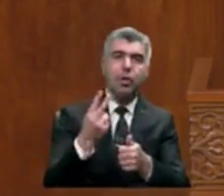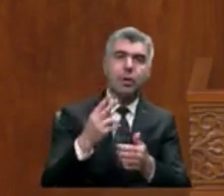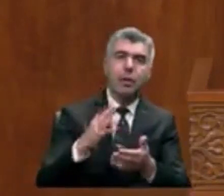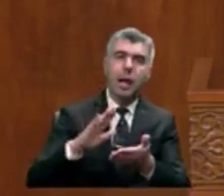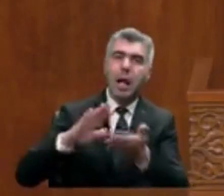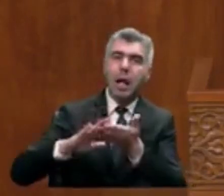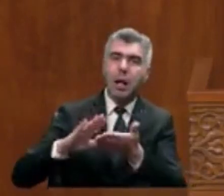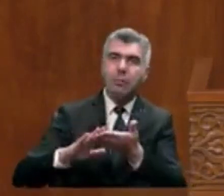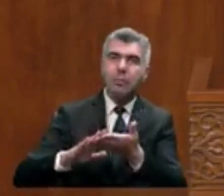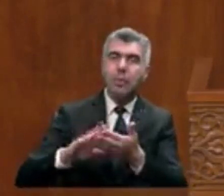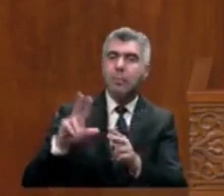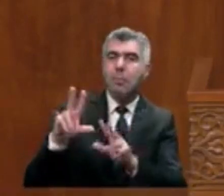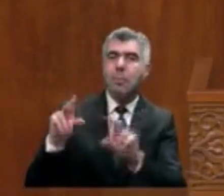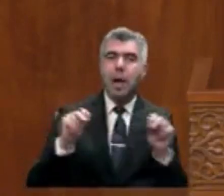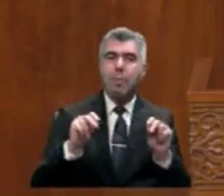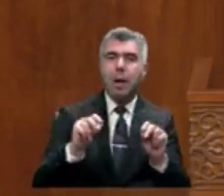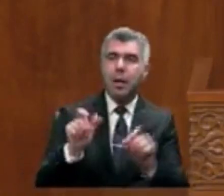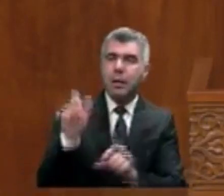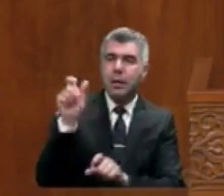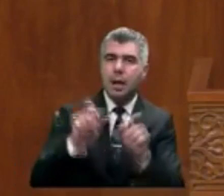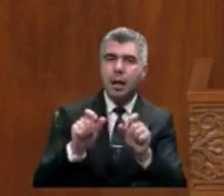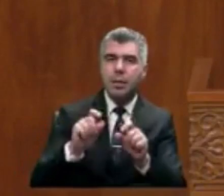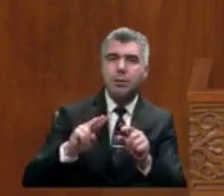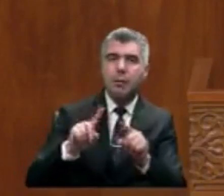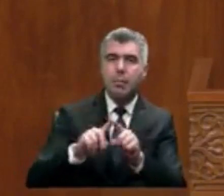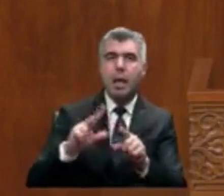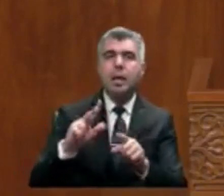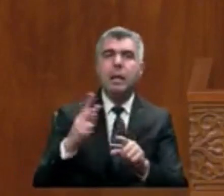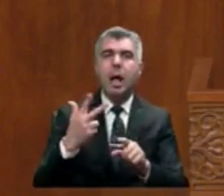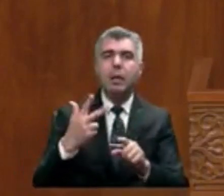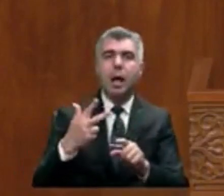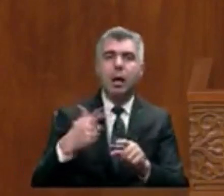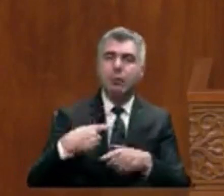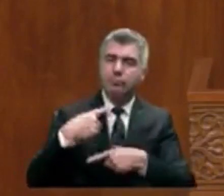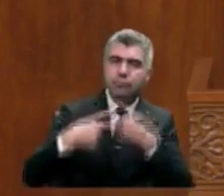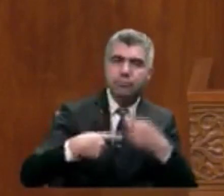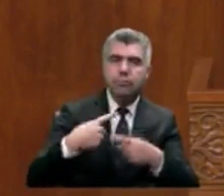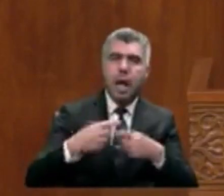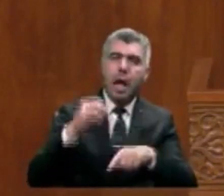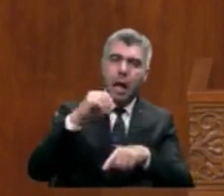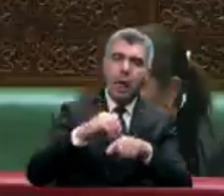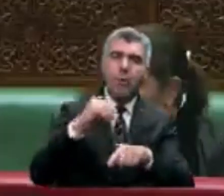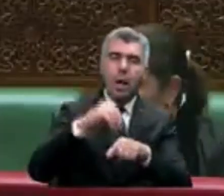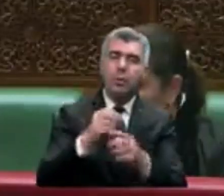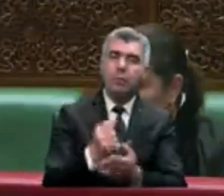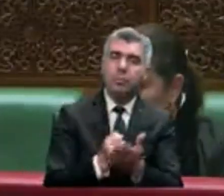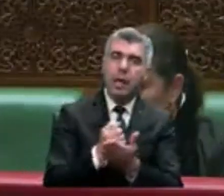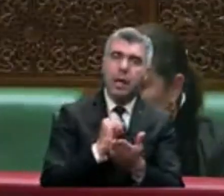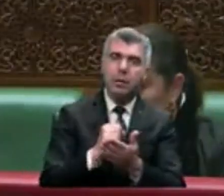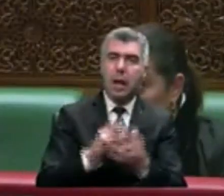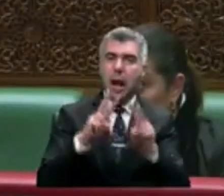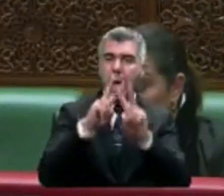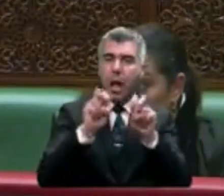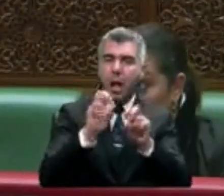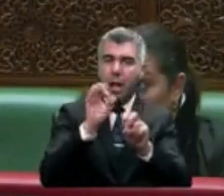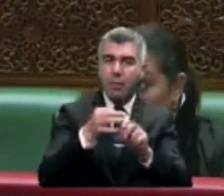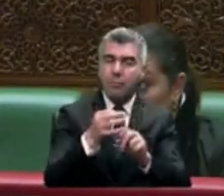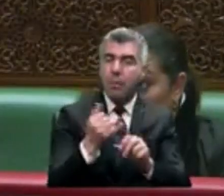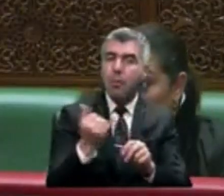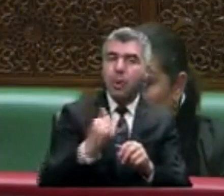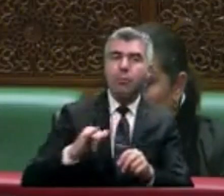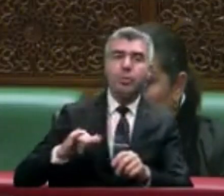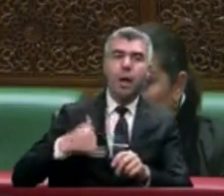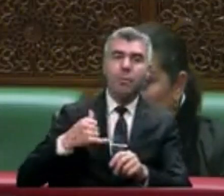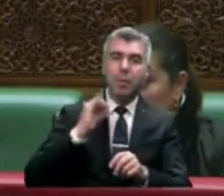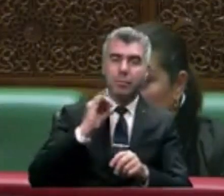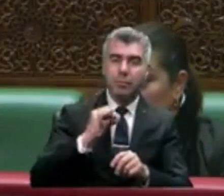بحالى انسان عنده الحق يوبل ث المرات في حياته هذا هو عش كنقلب كنقلب على الشباب باش